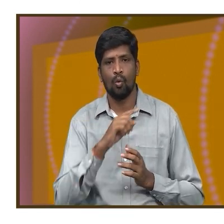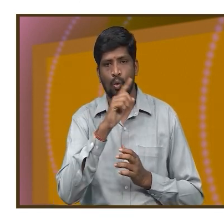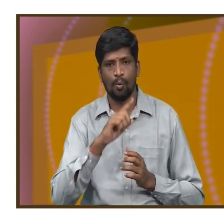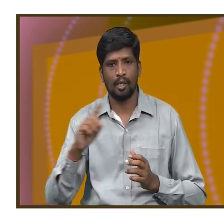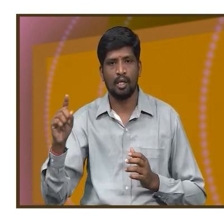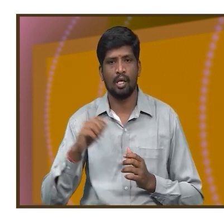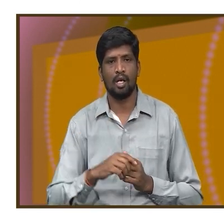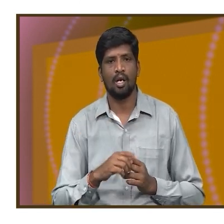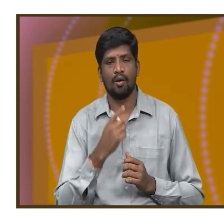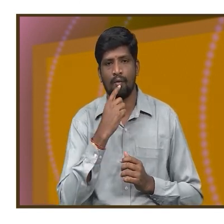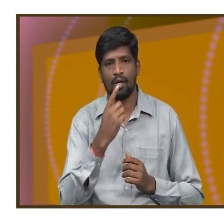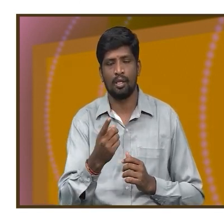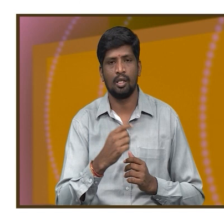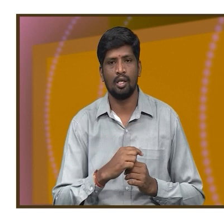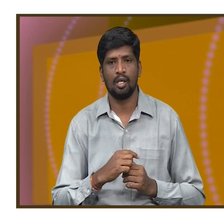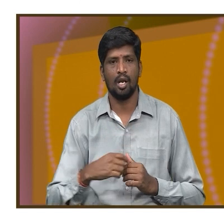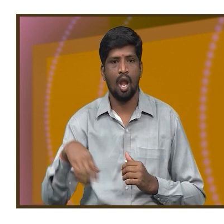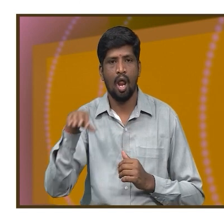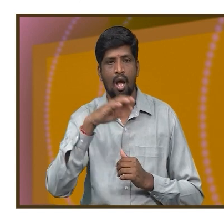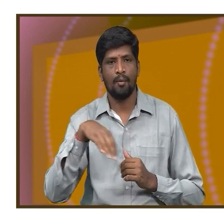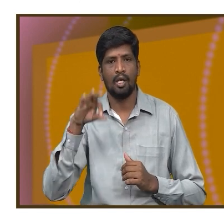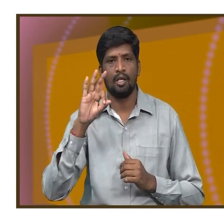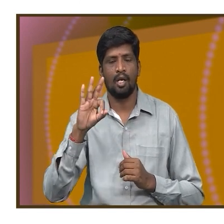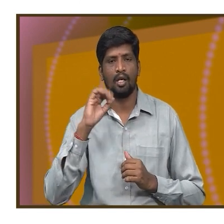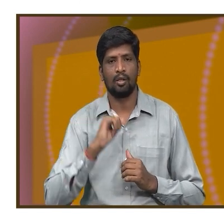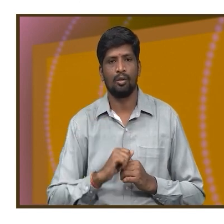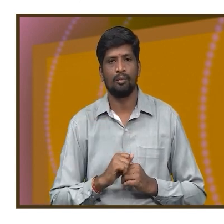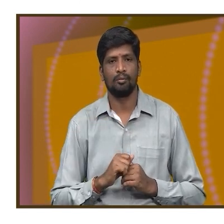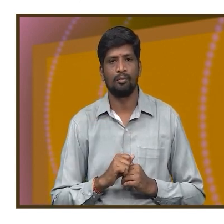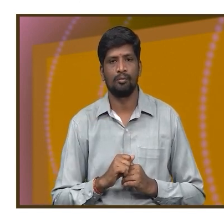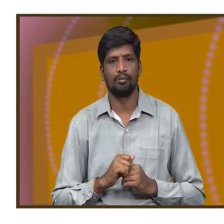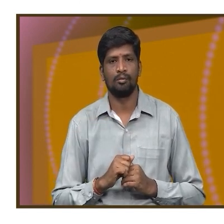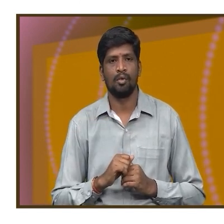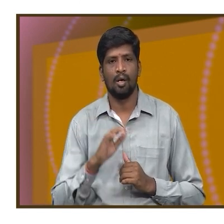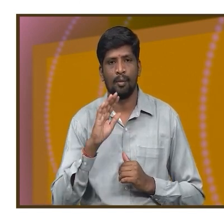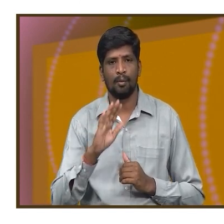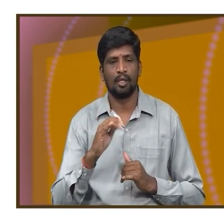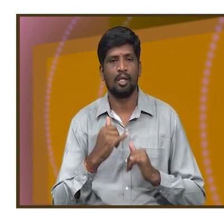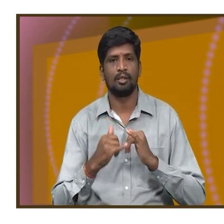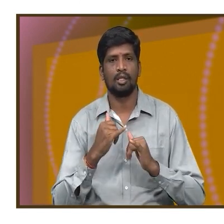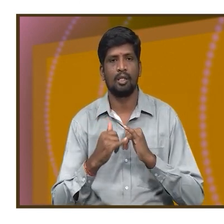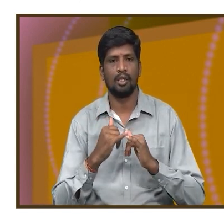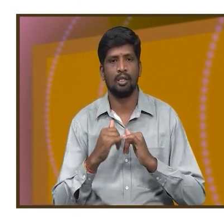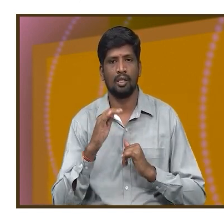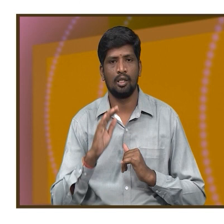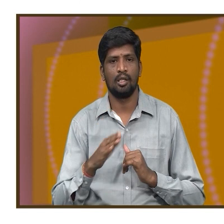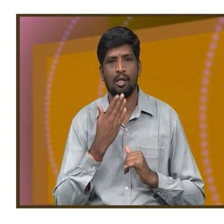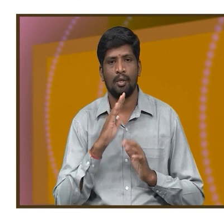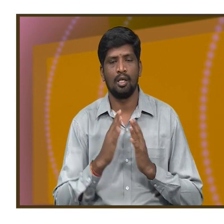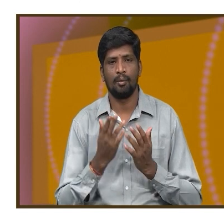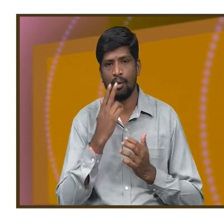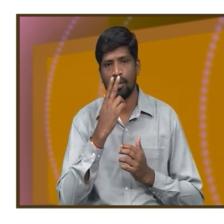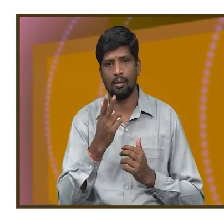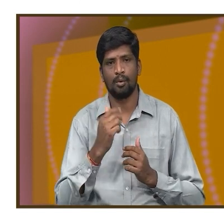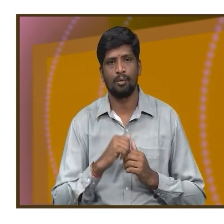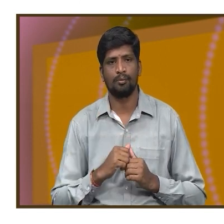ஓமைகள், அதில் இருக்கக்கூடிய வார்த்தைகள் அனைத்துமே மிக முக்கியமானதாக கருதப்பட வேண்டும். அப்படிப்பட்ட ஒரு சிறுகதையை தான் இன்று நம்ம நிச்சயப்புறம்